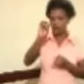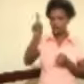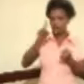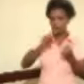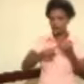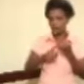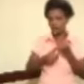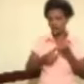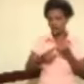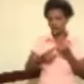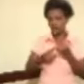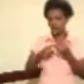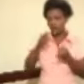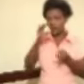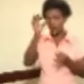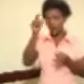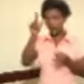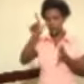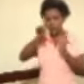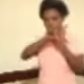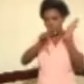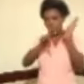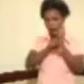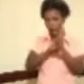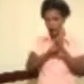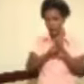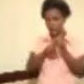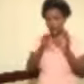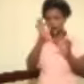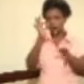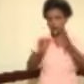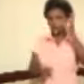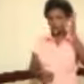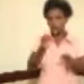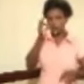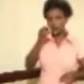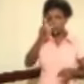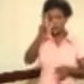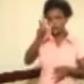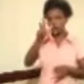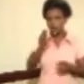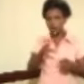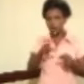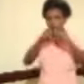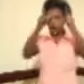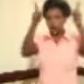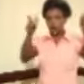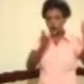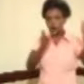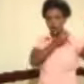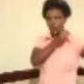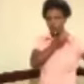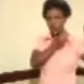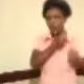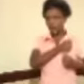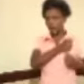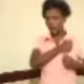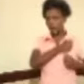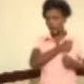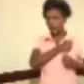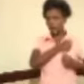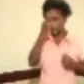de l'exécutif, du législatif, ou encore du judiciaire, tout dysfonctionnel. La police est sous contrôle de